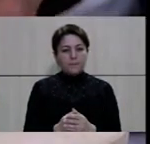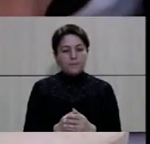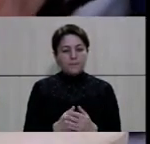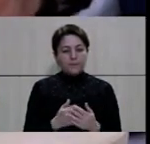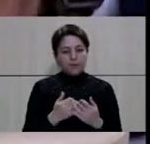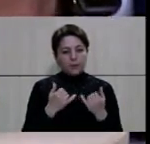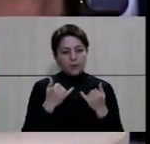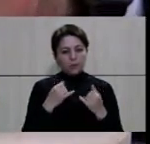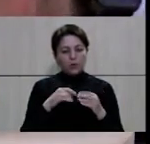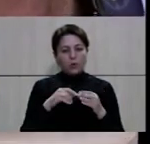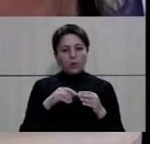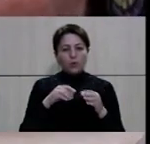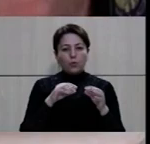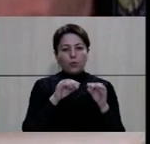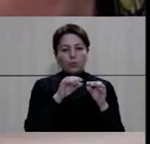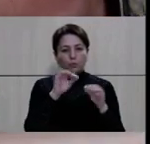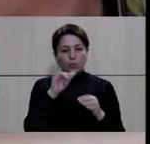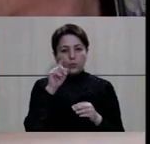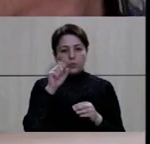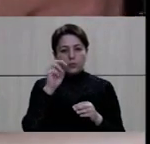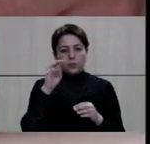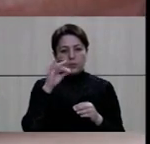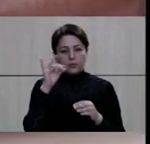Ana endi uzatish simini ham